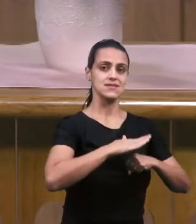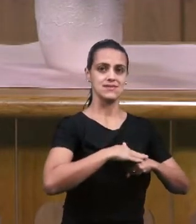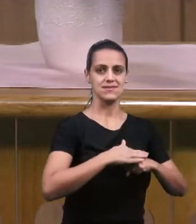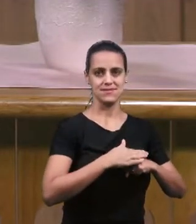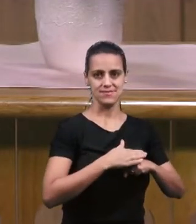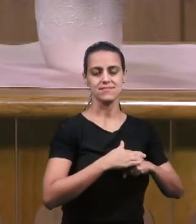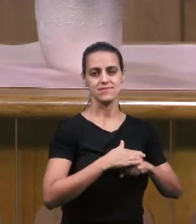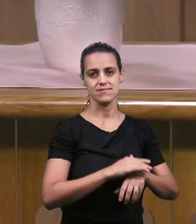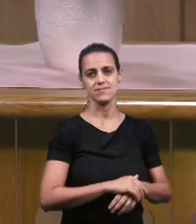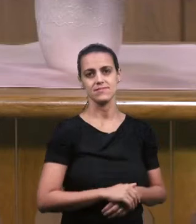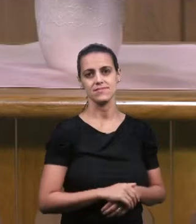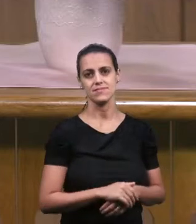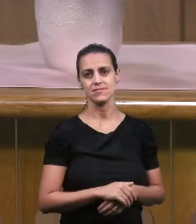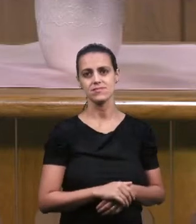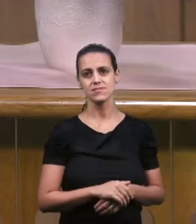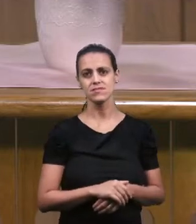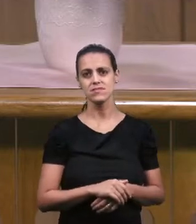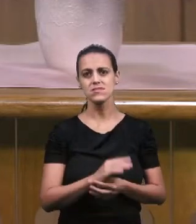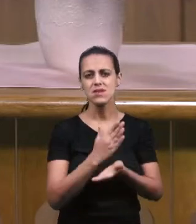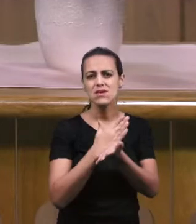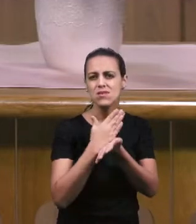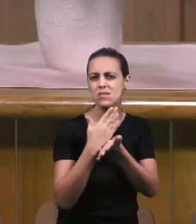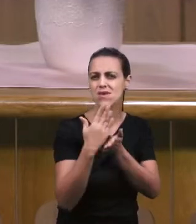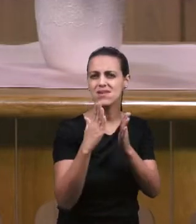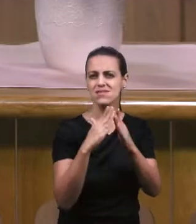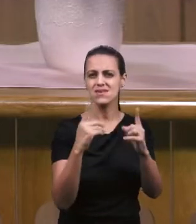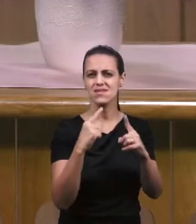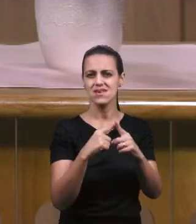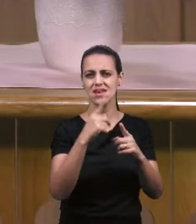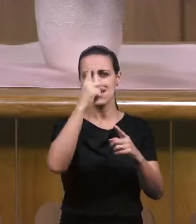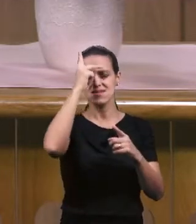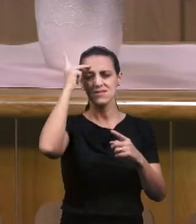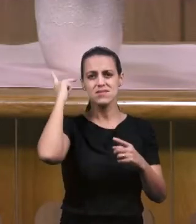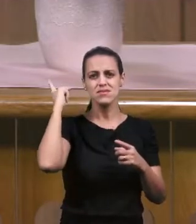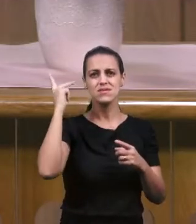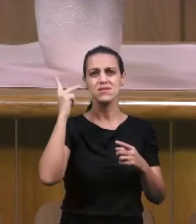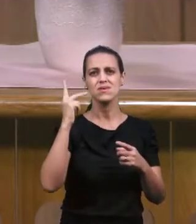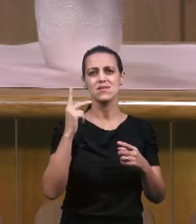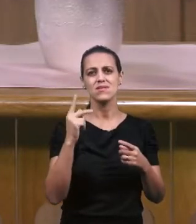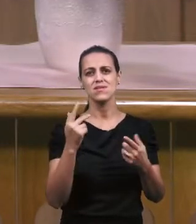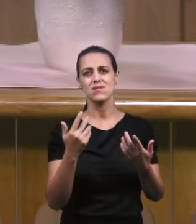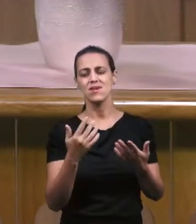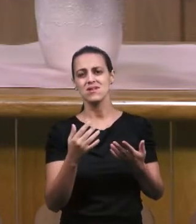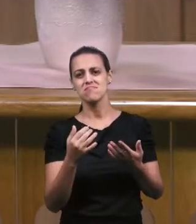jours, et les personnes avaient une expérience avec Dieu.